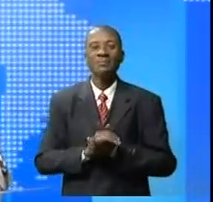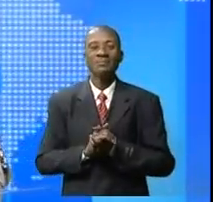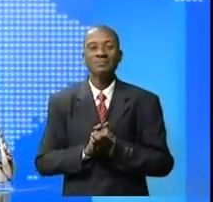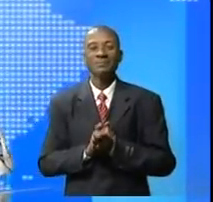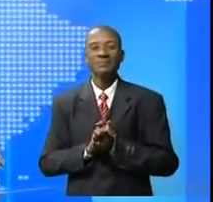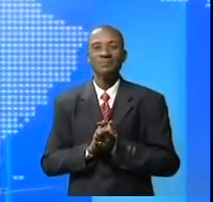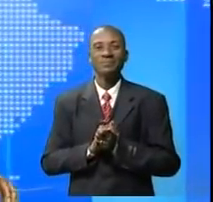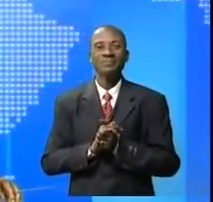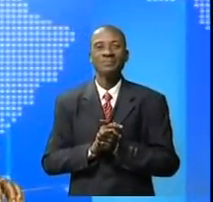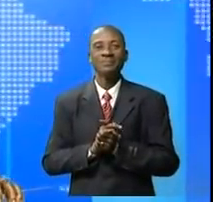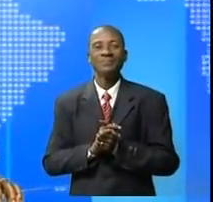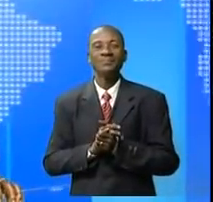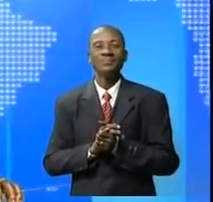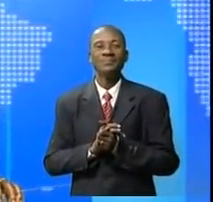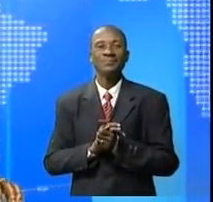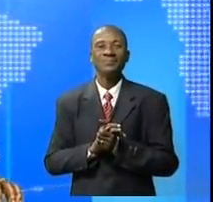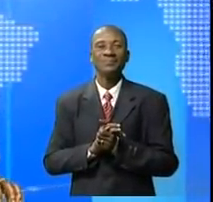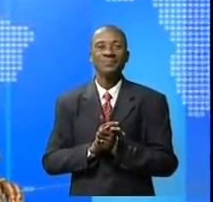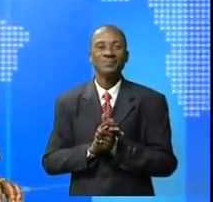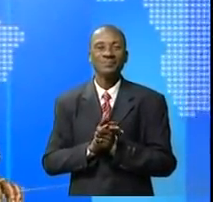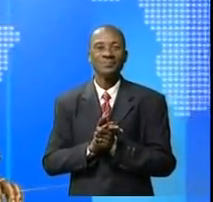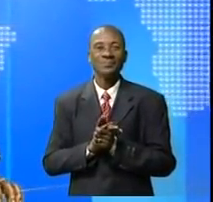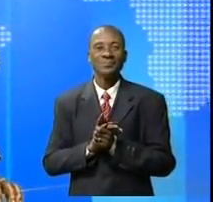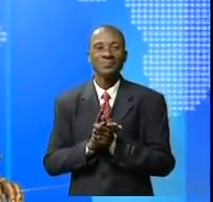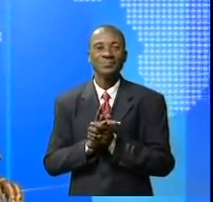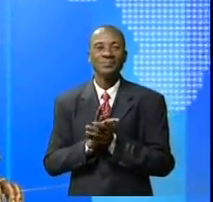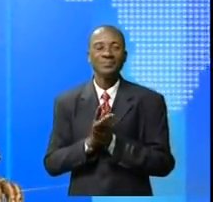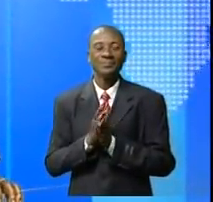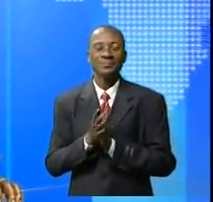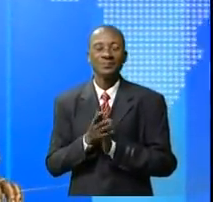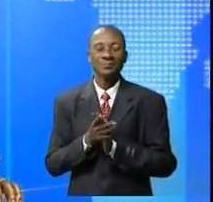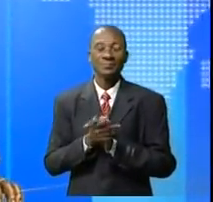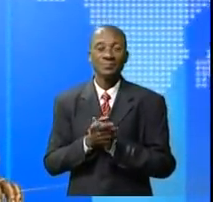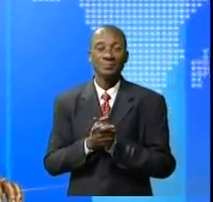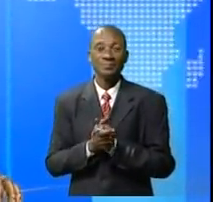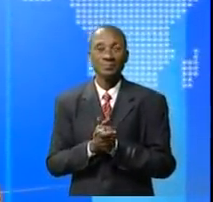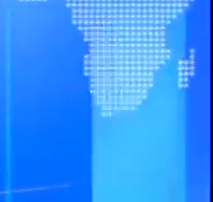Kabwaba. Merci de nous avoir suivis. Retrouvez à 20h Françoise Bouila pour la suite de l'actualité. Au revoir.